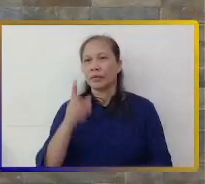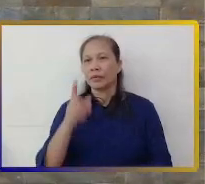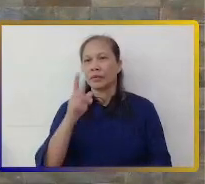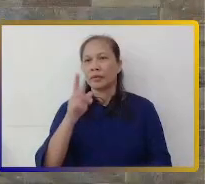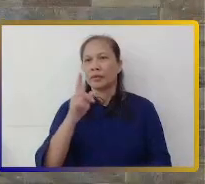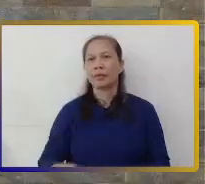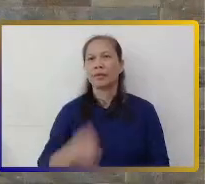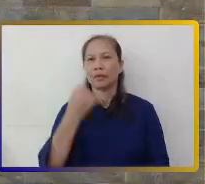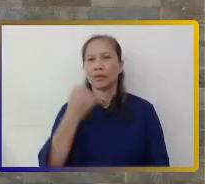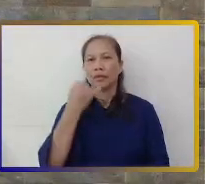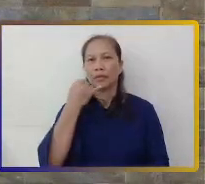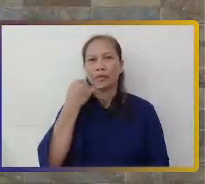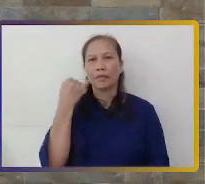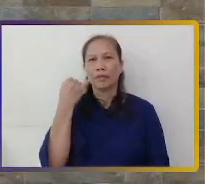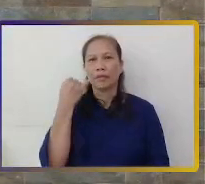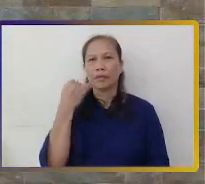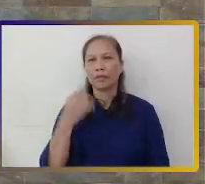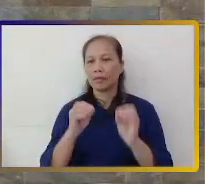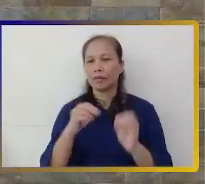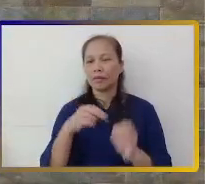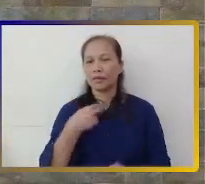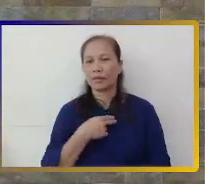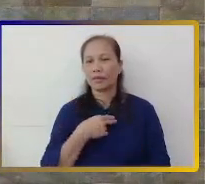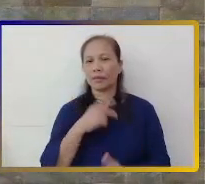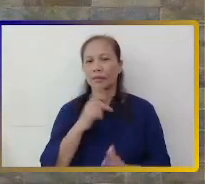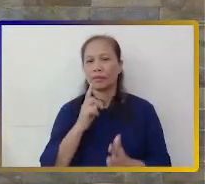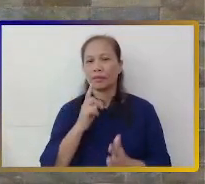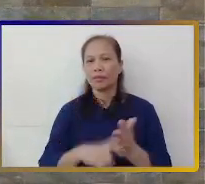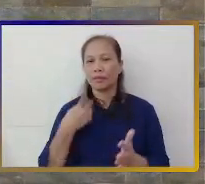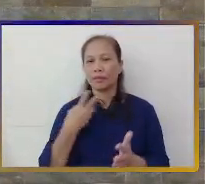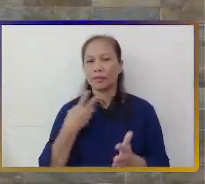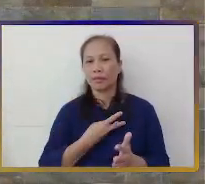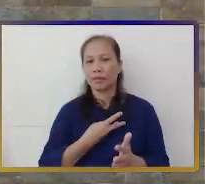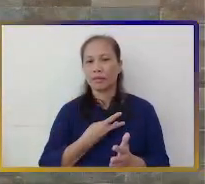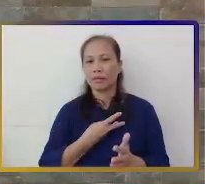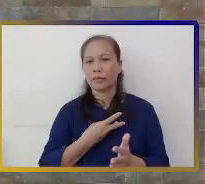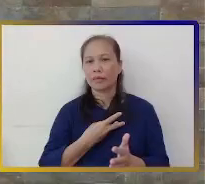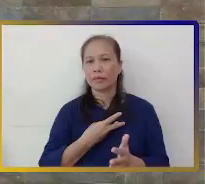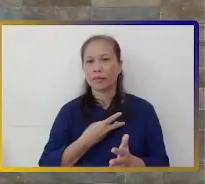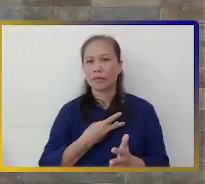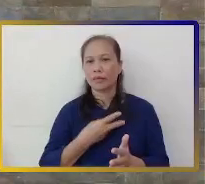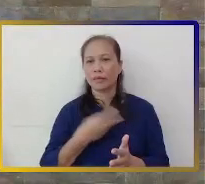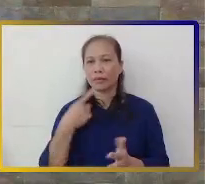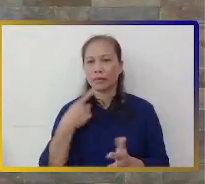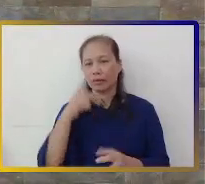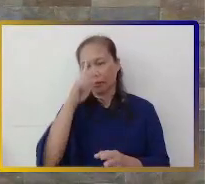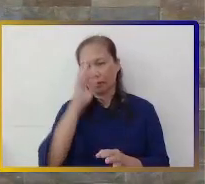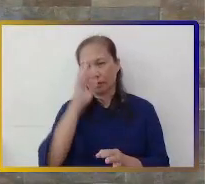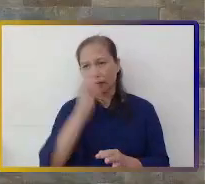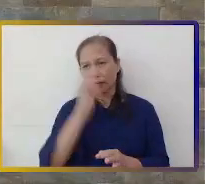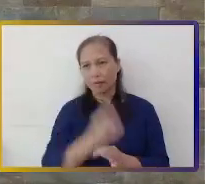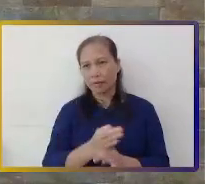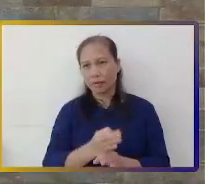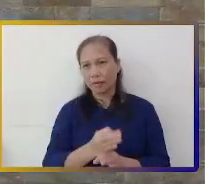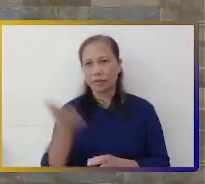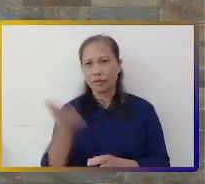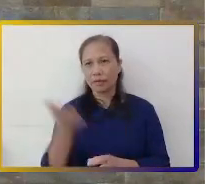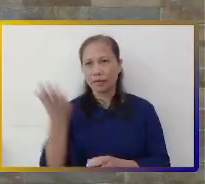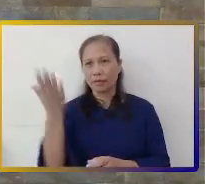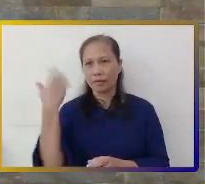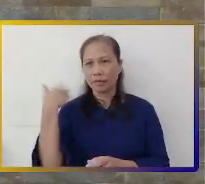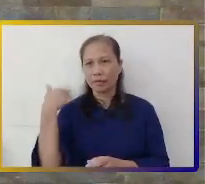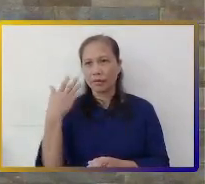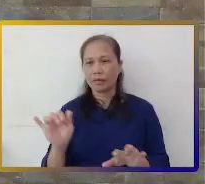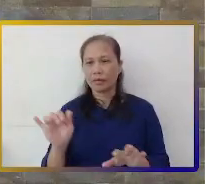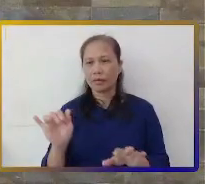para makita natin kung anong meron tayo ngayon at anong meron sila noon parehas you see Punta tayo sa doctrine of the